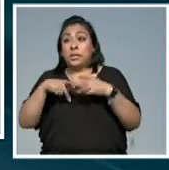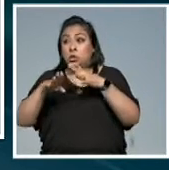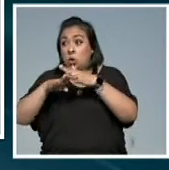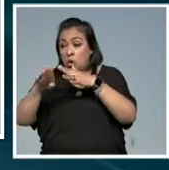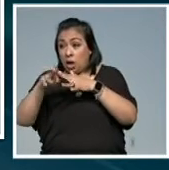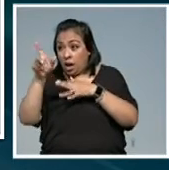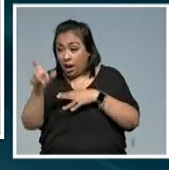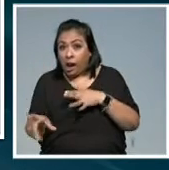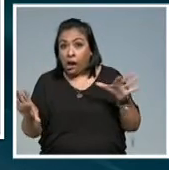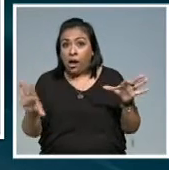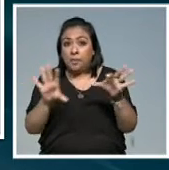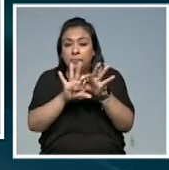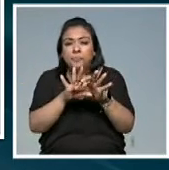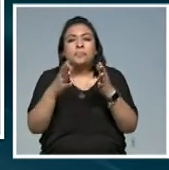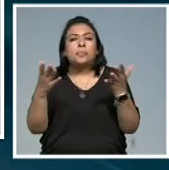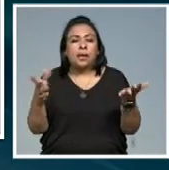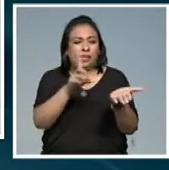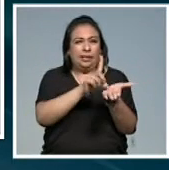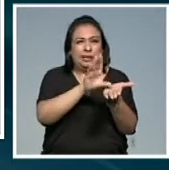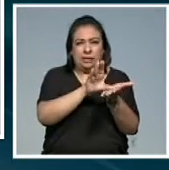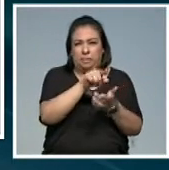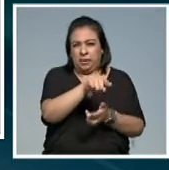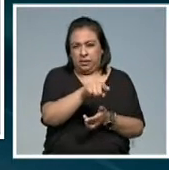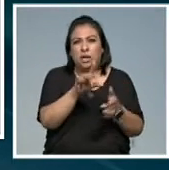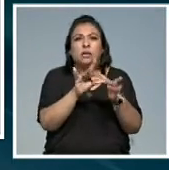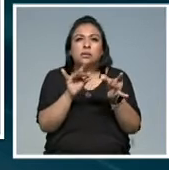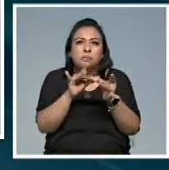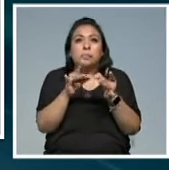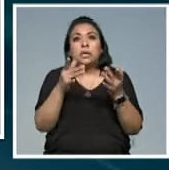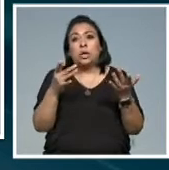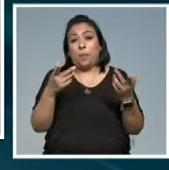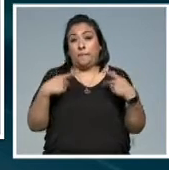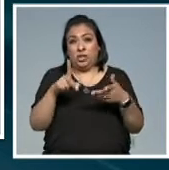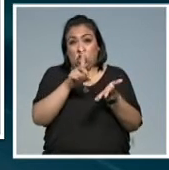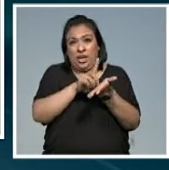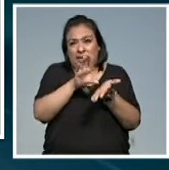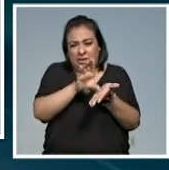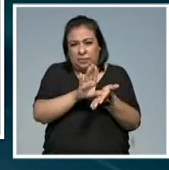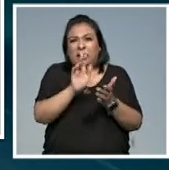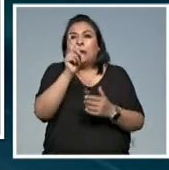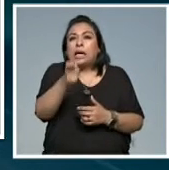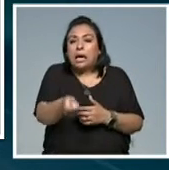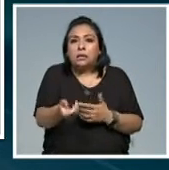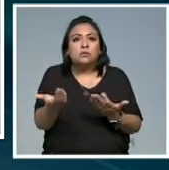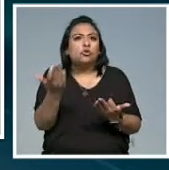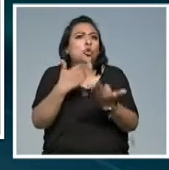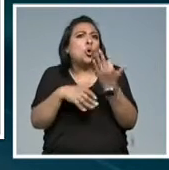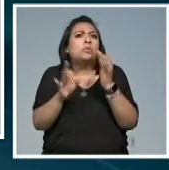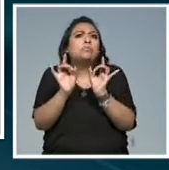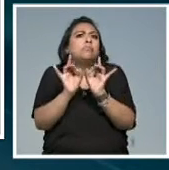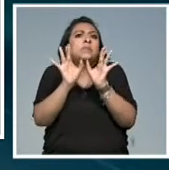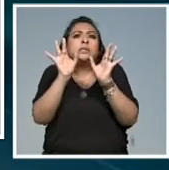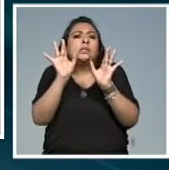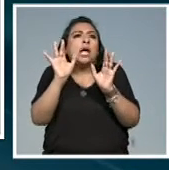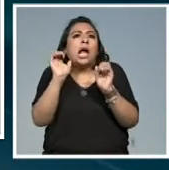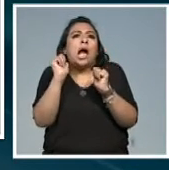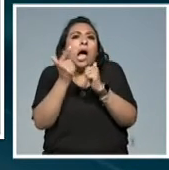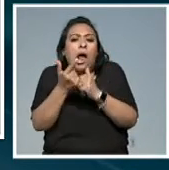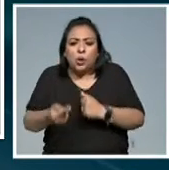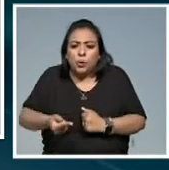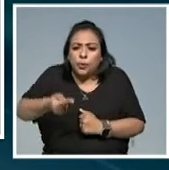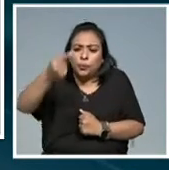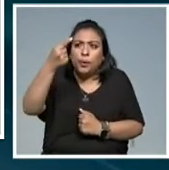potenziale. La questione della disabilità, quando dico il disabile potenziale, tutti noi perderemo una facoltà nel corso del tempo, che sarà la